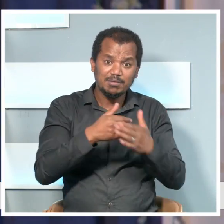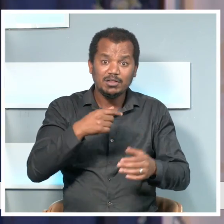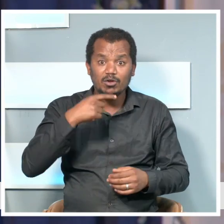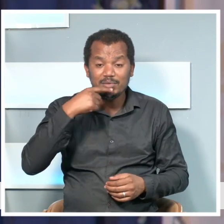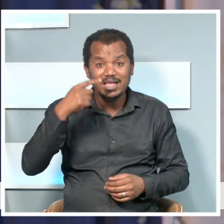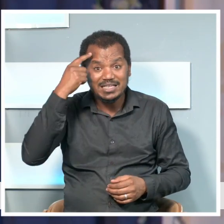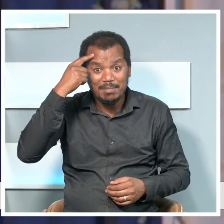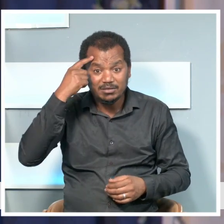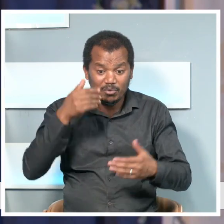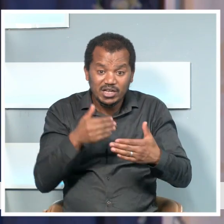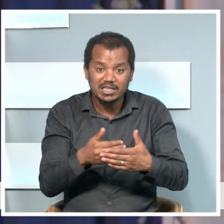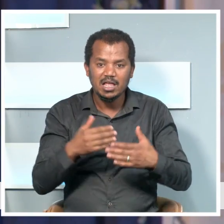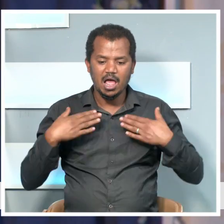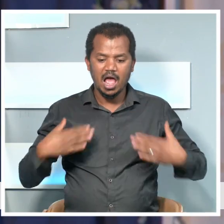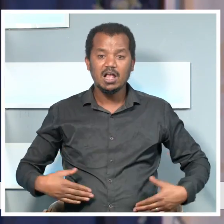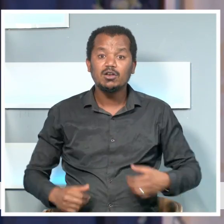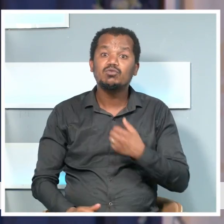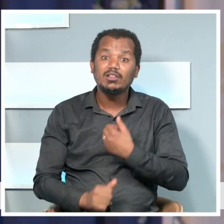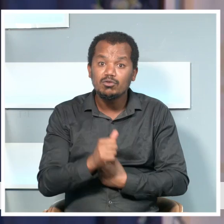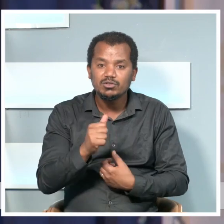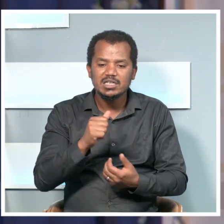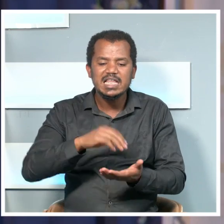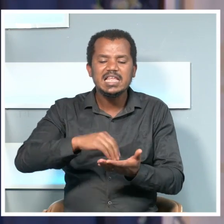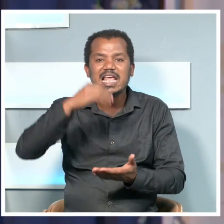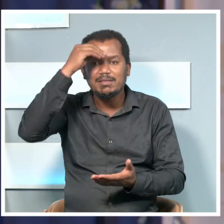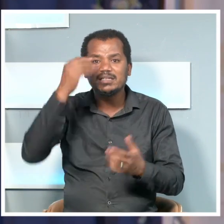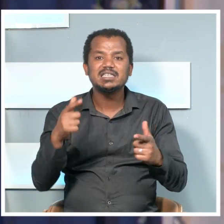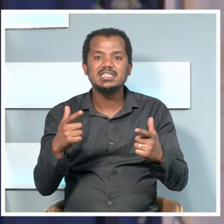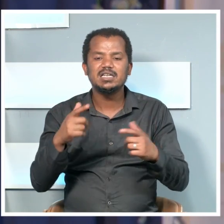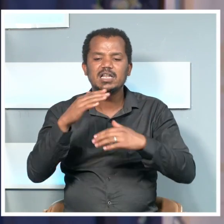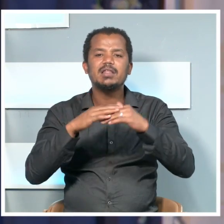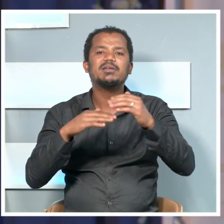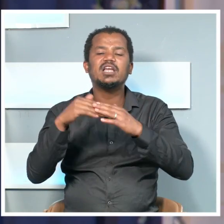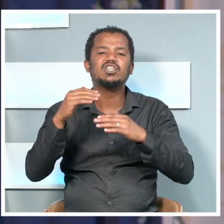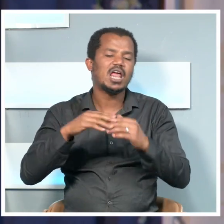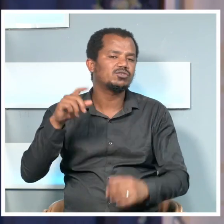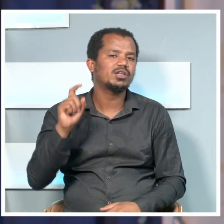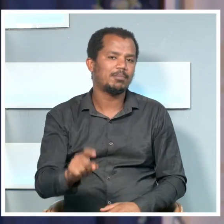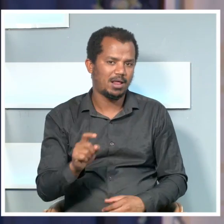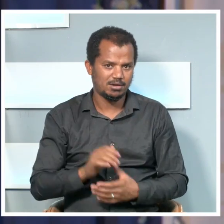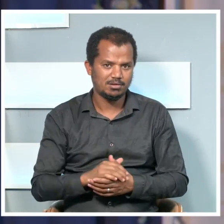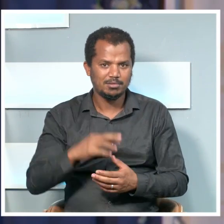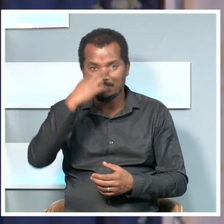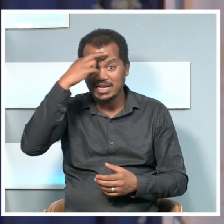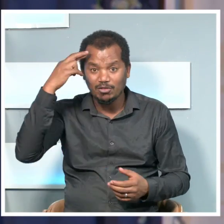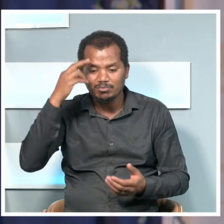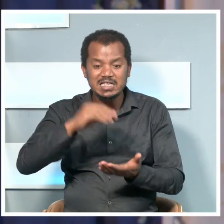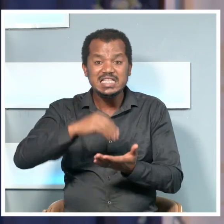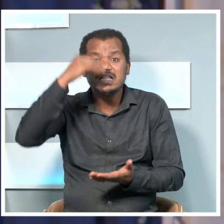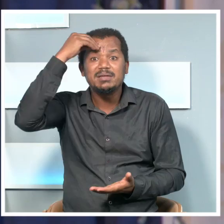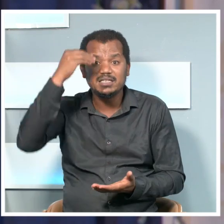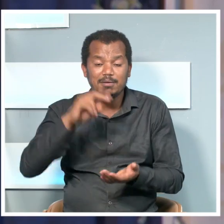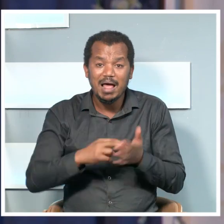ما سبوا درس أكل جودة تيوشم يتمرت الدل دي ما تشيل لا تشوي جبال كناتم تمرت سنة